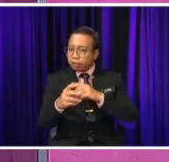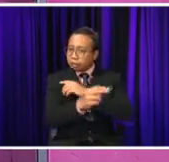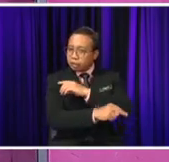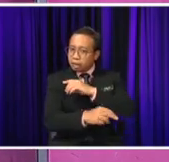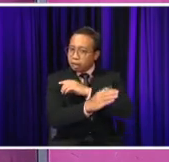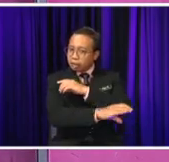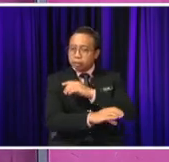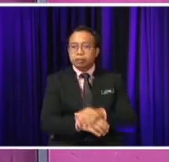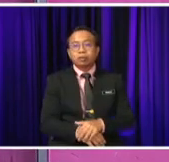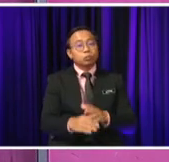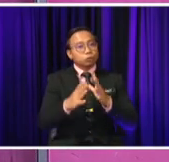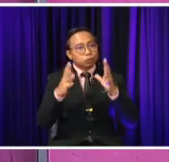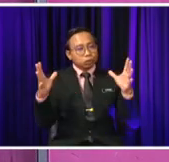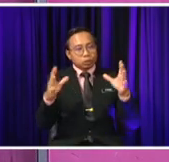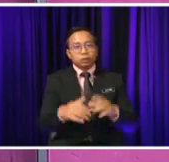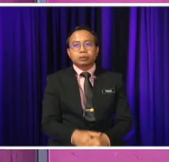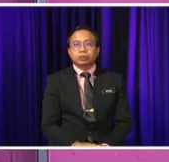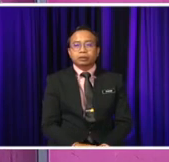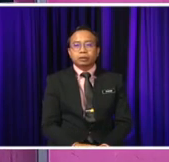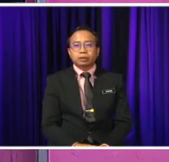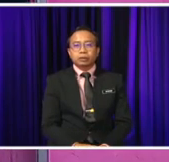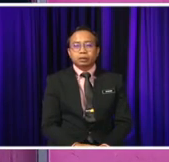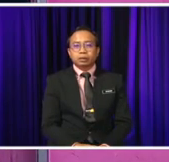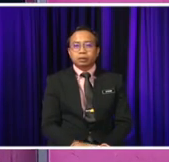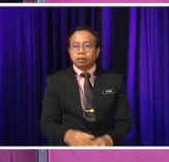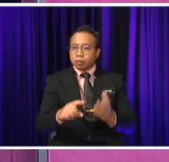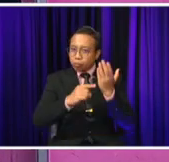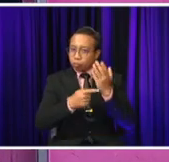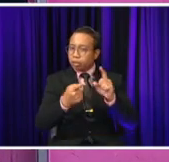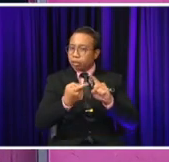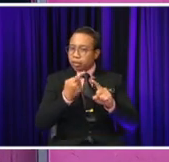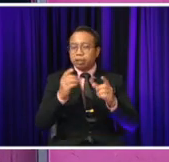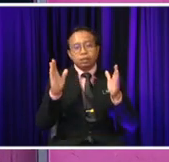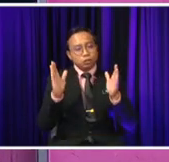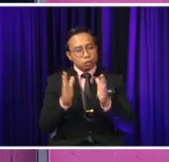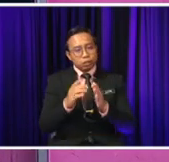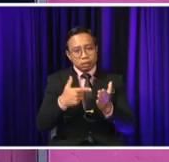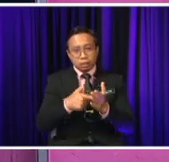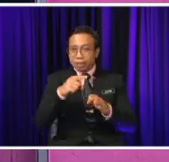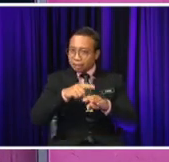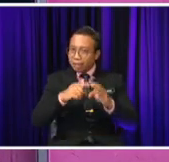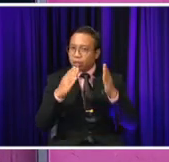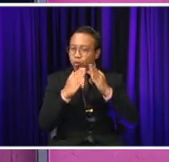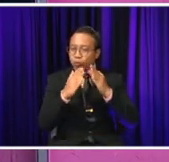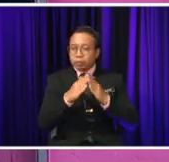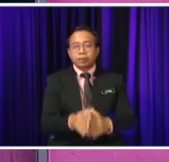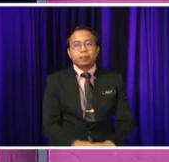yang besar pemerintah sedangkan takbiran itu sudah bermula daripada kecil lagi enggak rumah